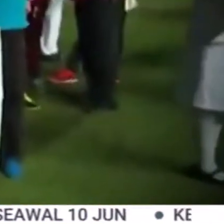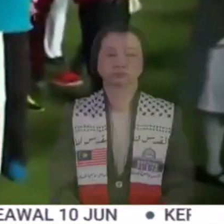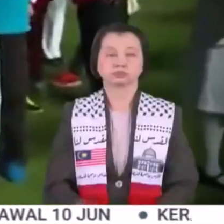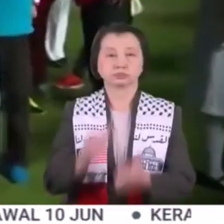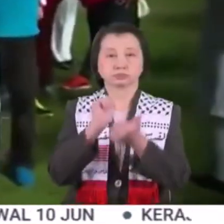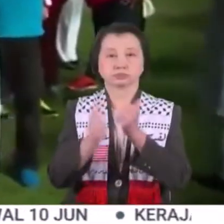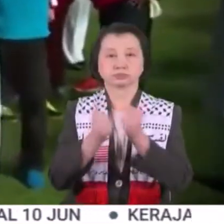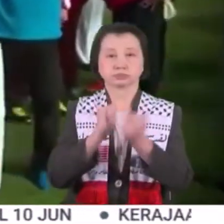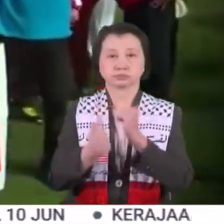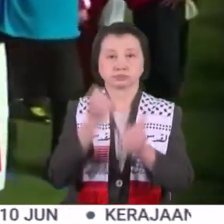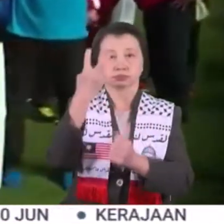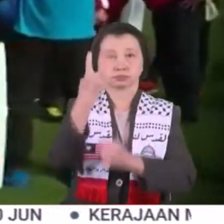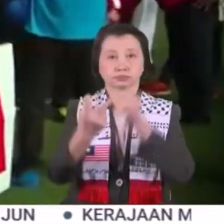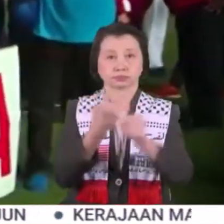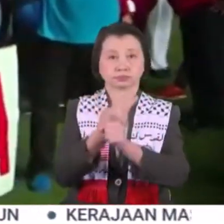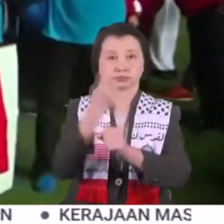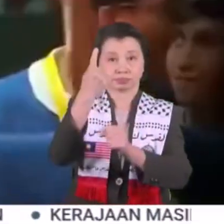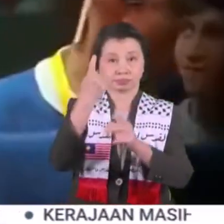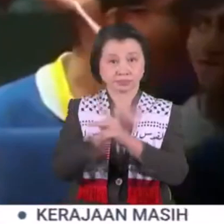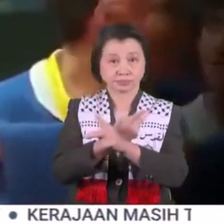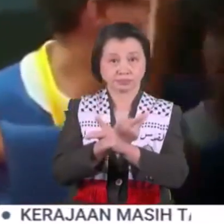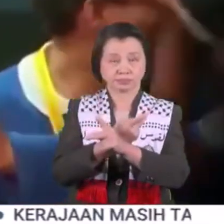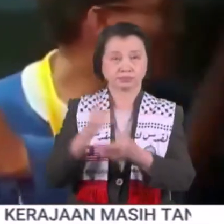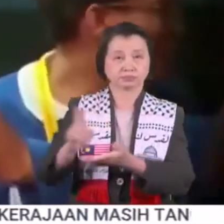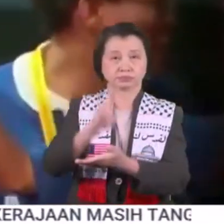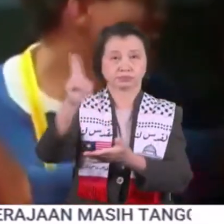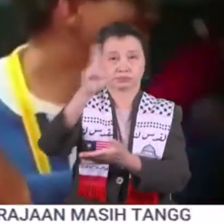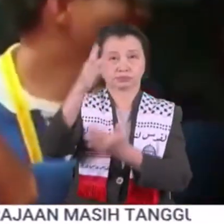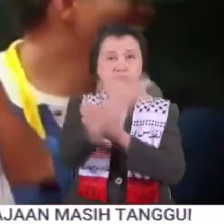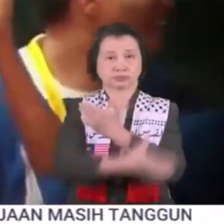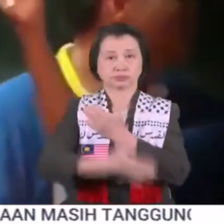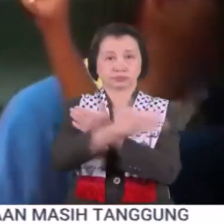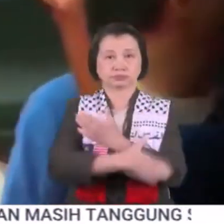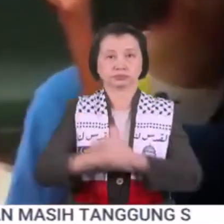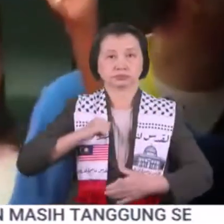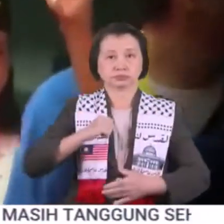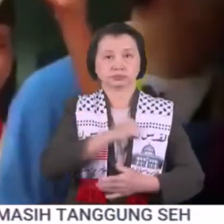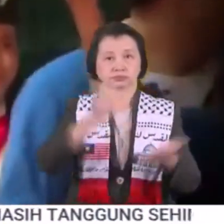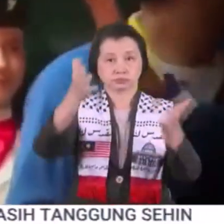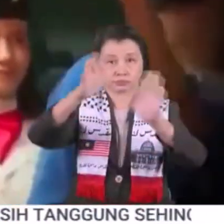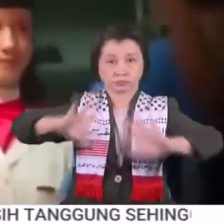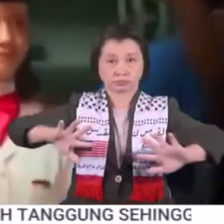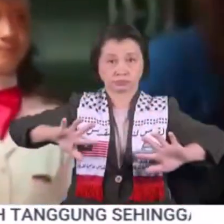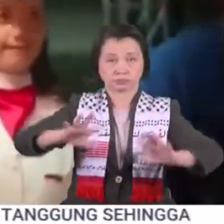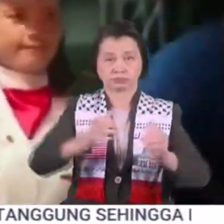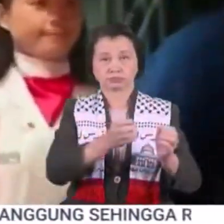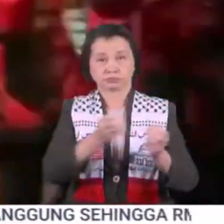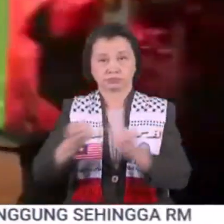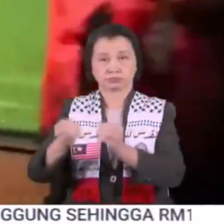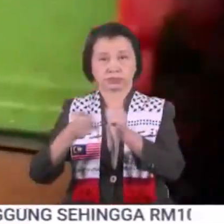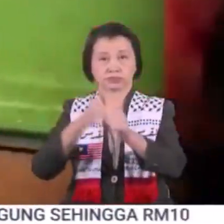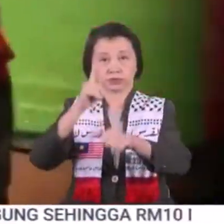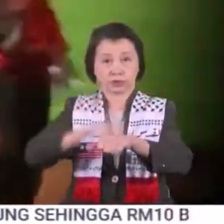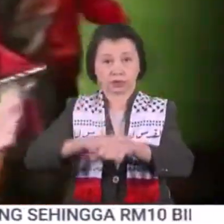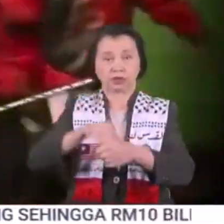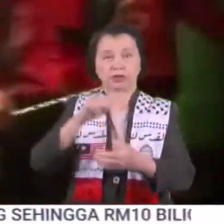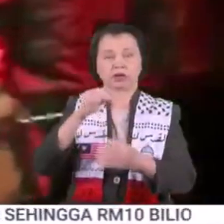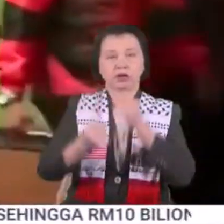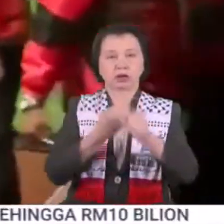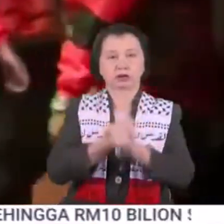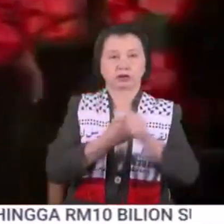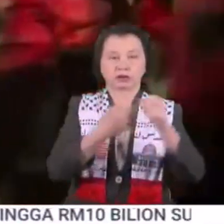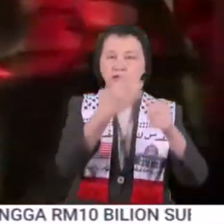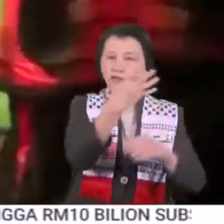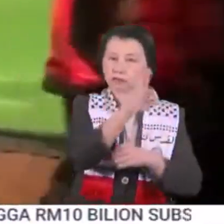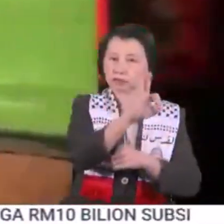Acara sukan dui tahunan yang melibatkan atlet dari Universiti Negara-Negara Anggota ASEAN itu dianjurkan buat pertama kali pada